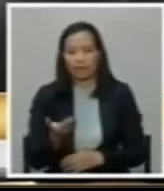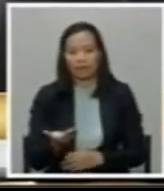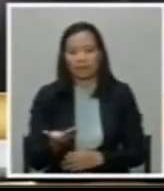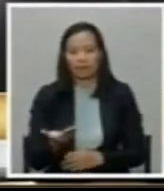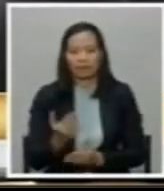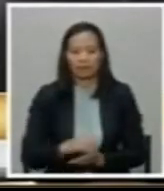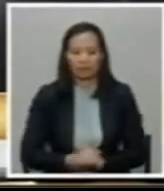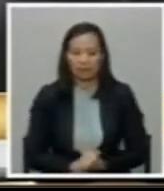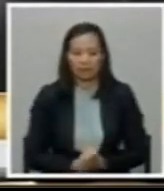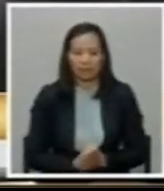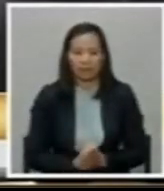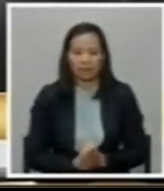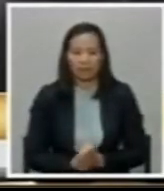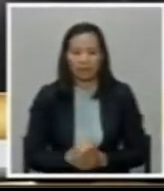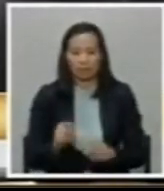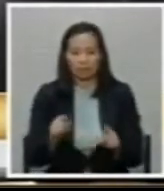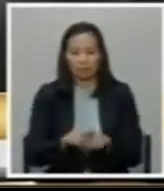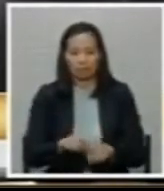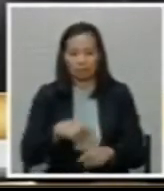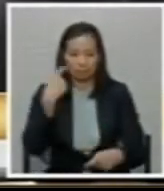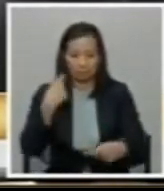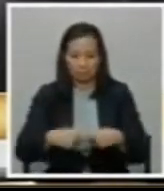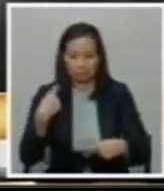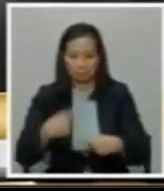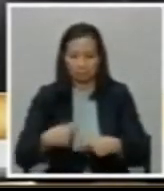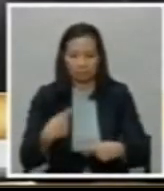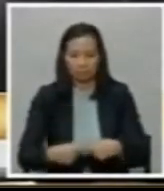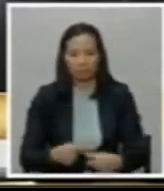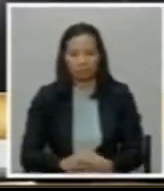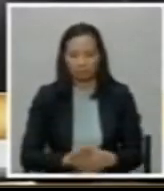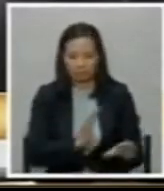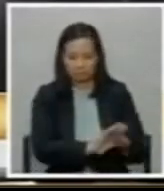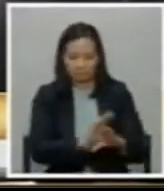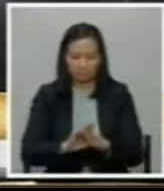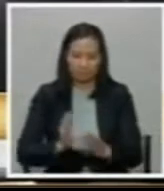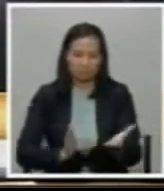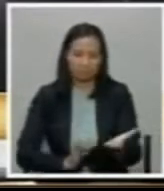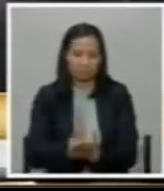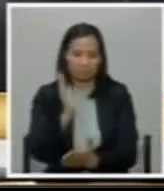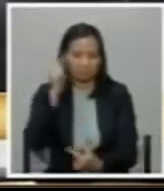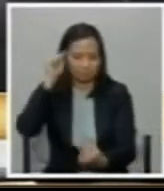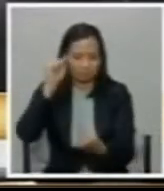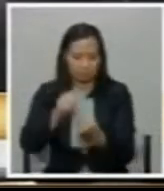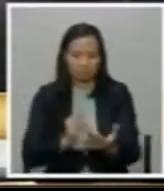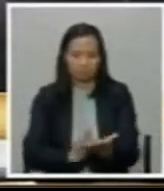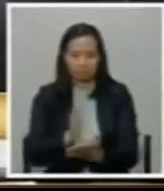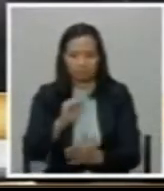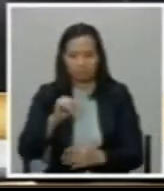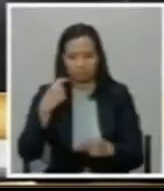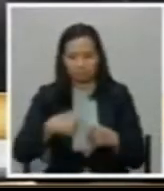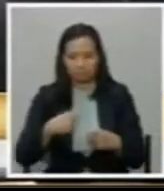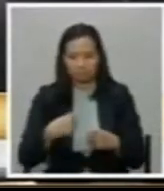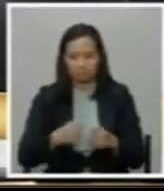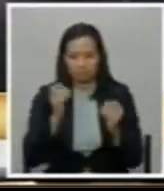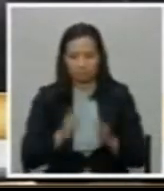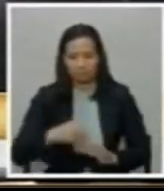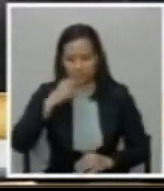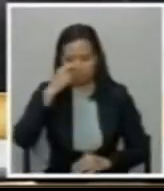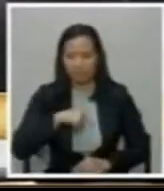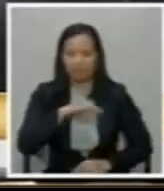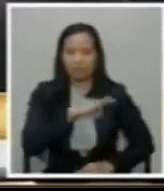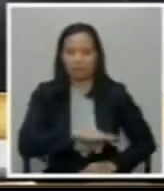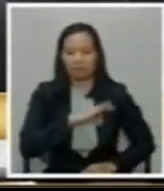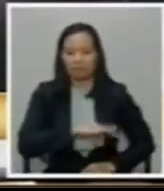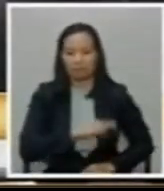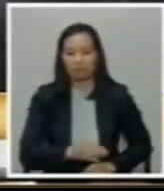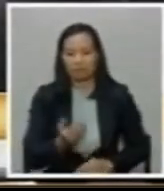าเข็นครกขึ้นภูเขาคือโอกาสที่จะสำเร็จเนี่ยยากมากเพราะทุกวันนี้คนไทยโดยทั่วไปจะมีความรู้สึกว่